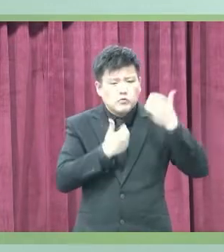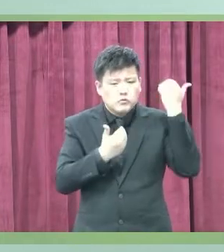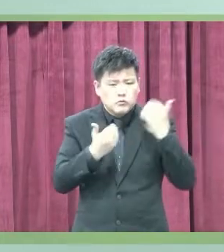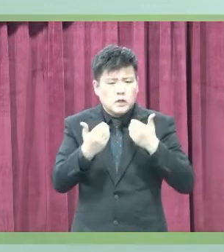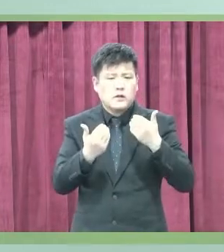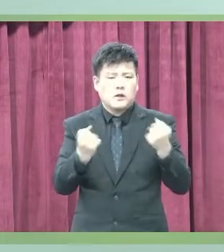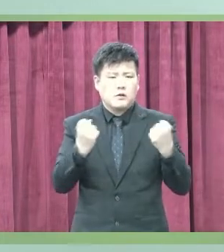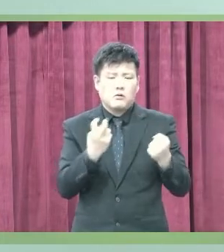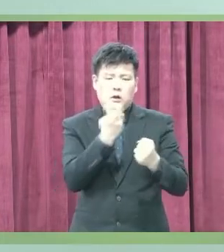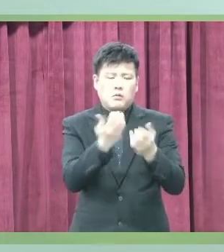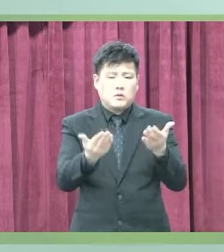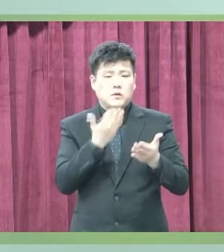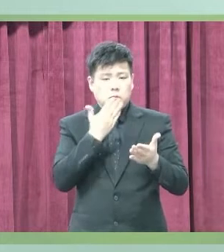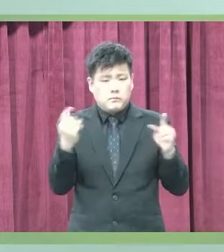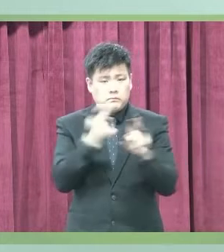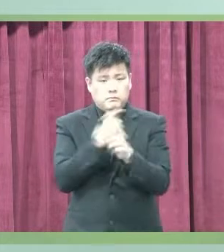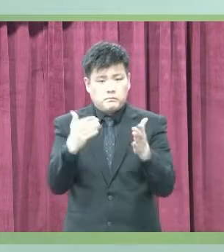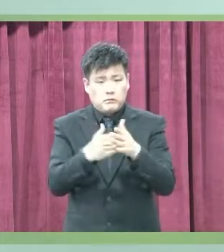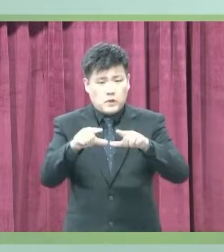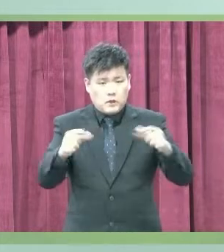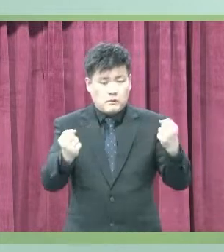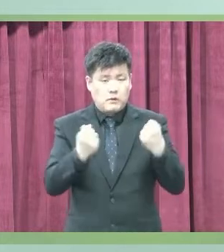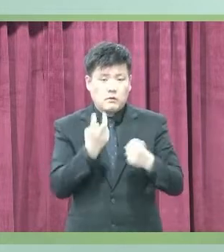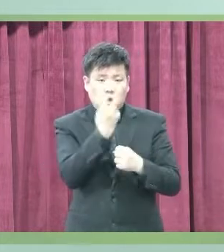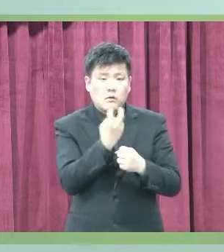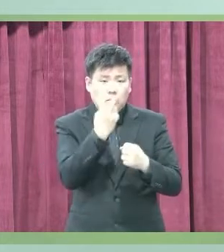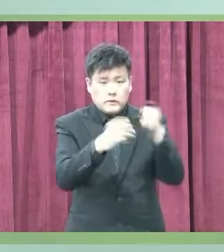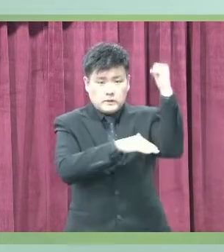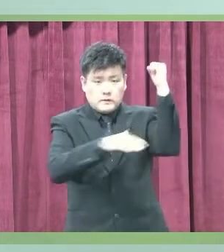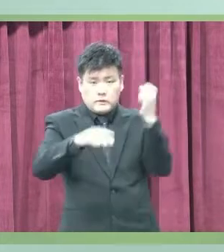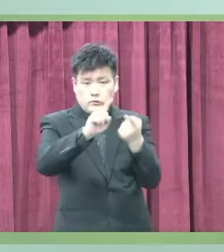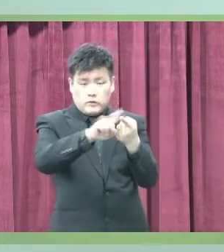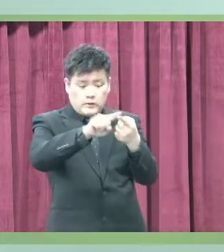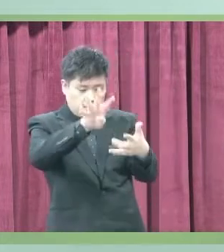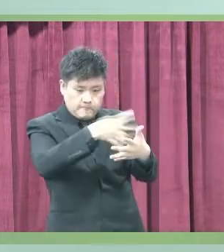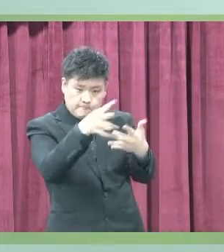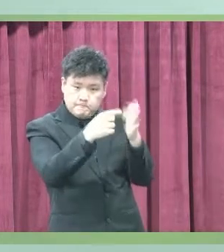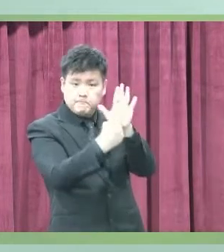확대되었습니다. 일반 건강검진 결과 판정 기준은 다음 제시된 표와 같습니다.